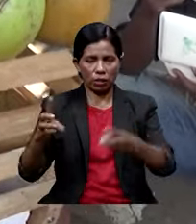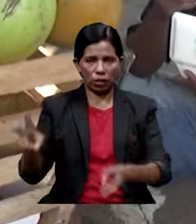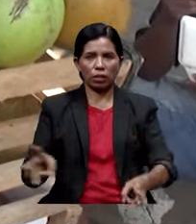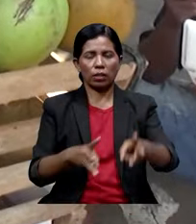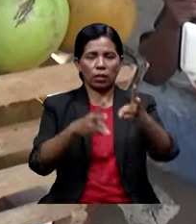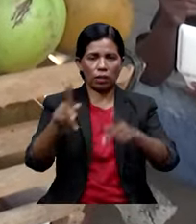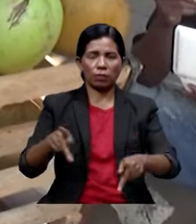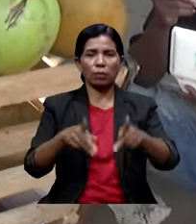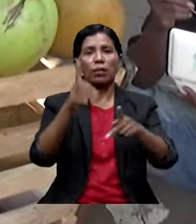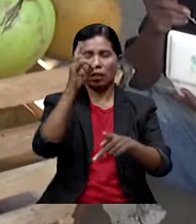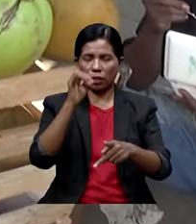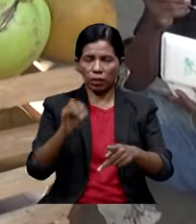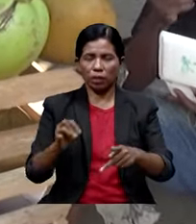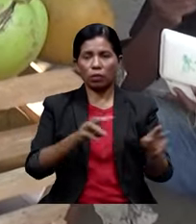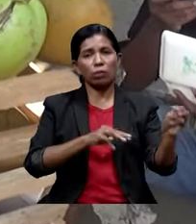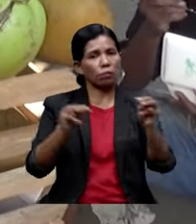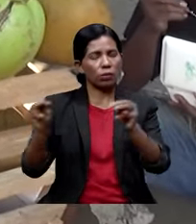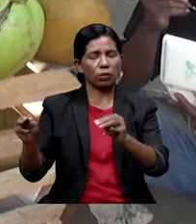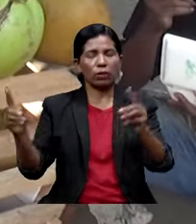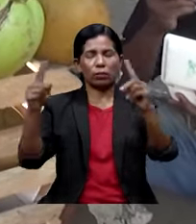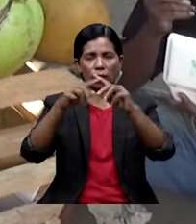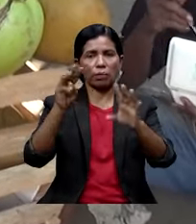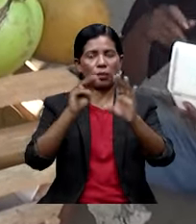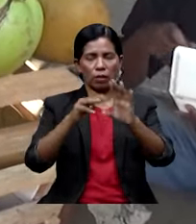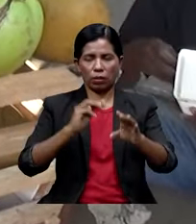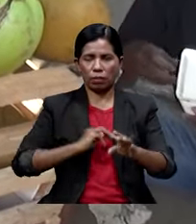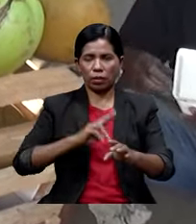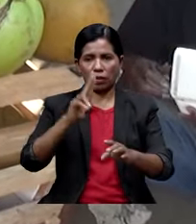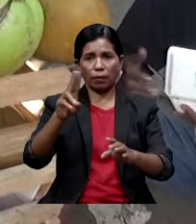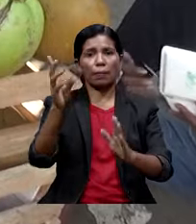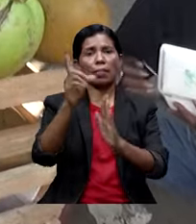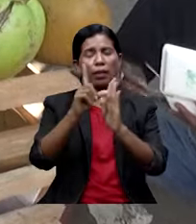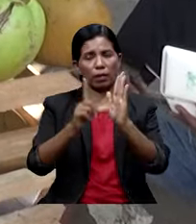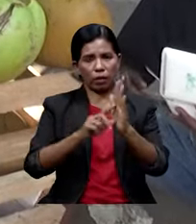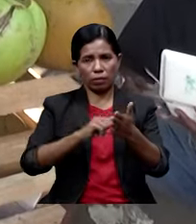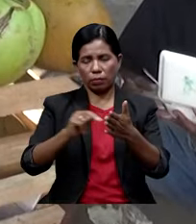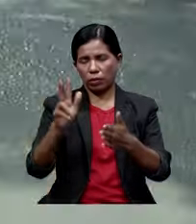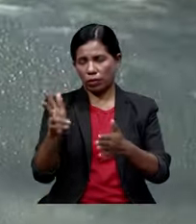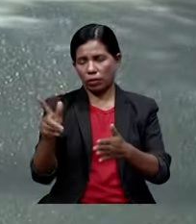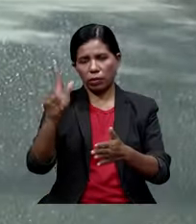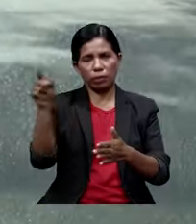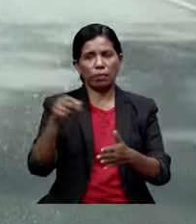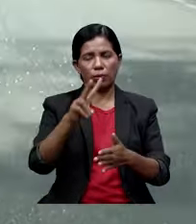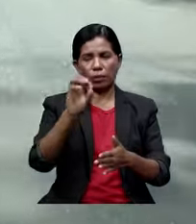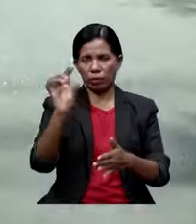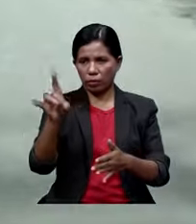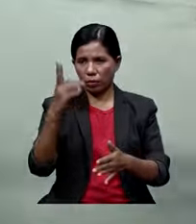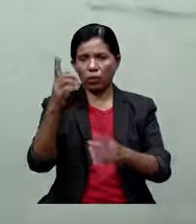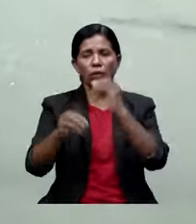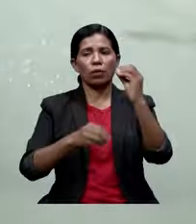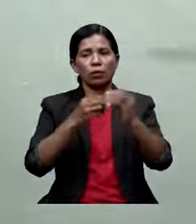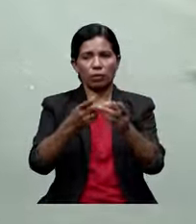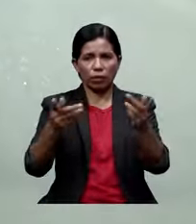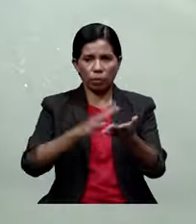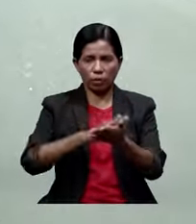publiku ia capital dili ho di mula hotu ba mercado man lewana. Dekretu lei numero 308/2008 kolea kona ba higiene